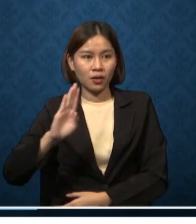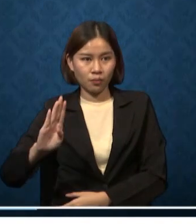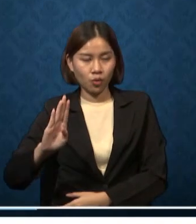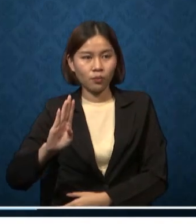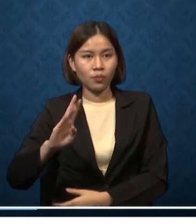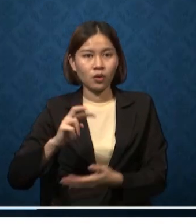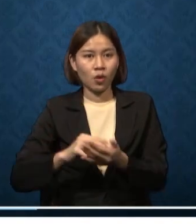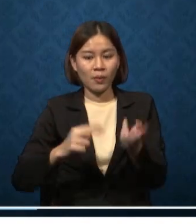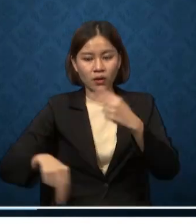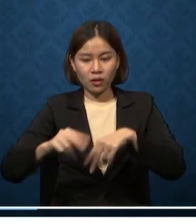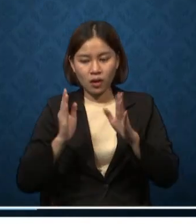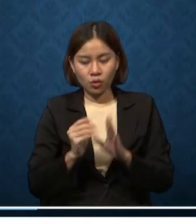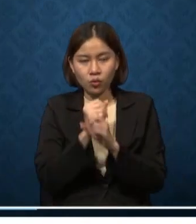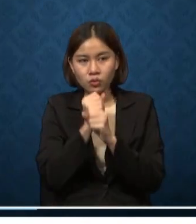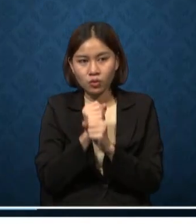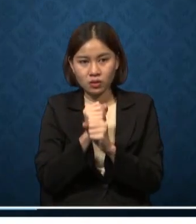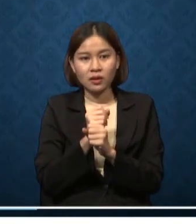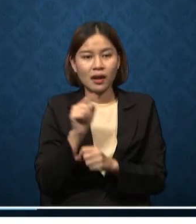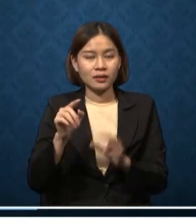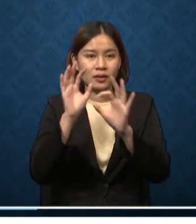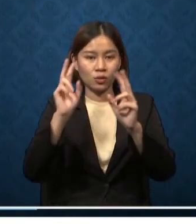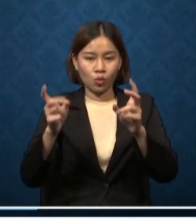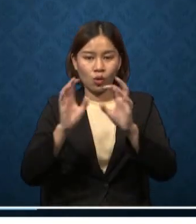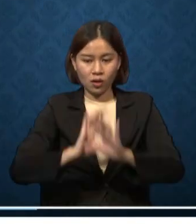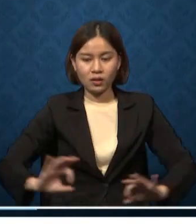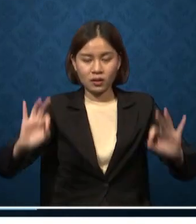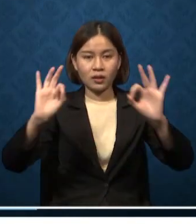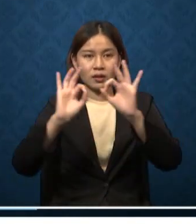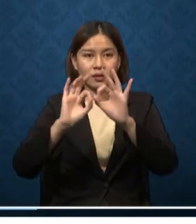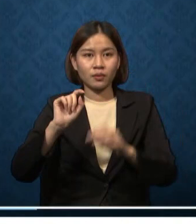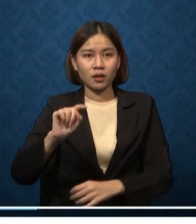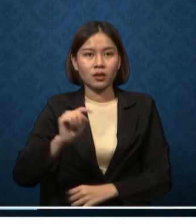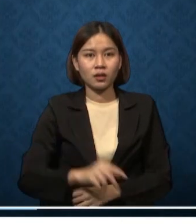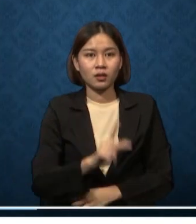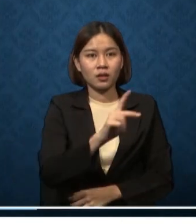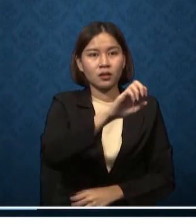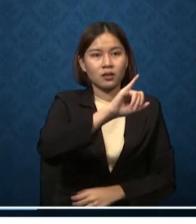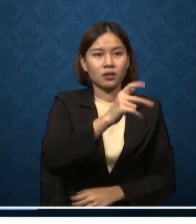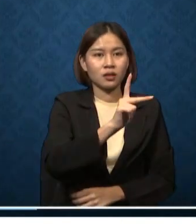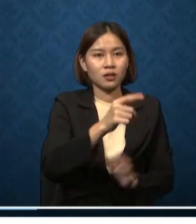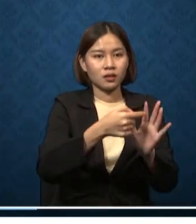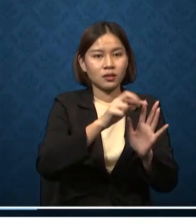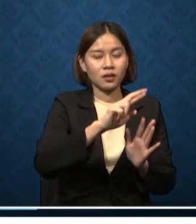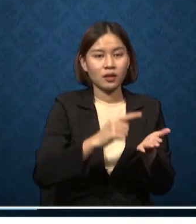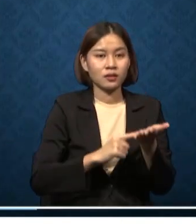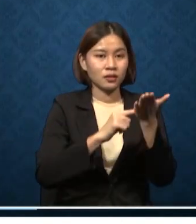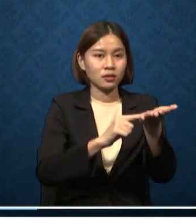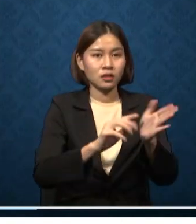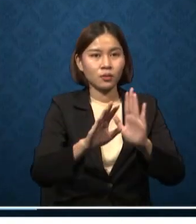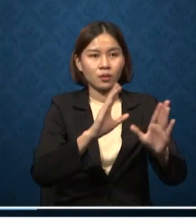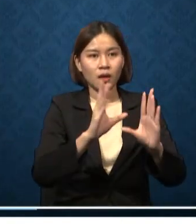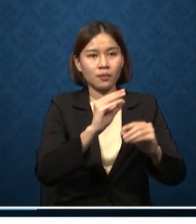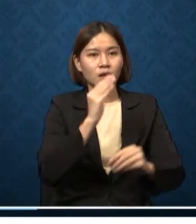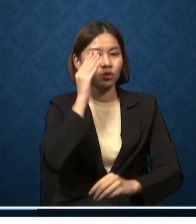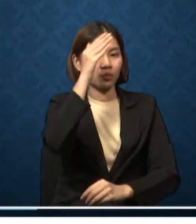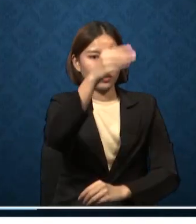อันนี้ภาพใหญ่ที่ผมเรียนเมื่อกี้นะครับไม่ใช่เรื่องกิจการผู้สูงอายุเรื่องกิจการผู้สูงอายุเดี๋ยวเราจะเสนอในอีกประมาณสักสมัยประชุมนะ